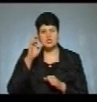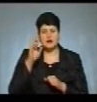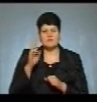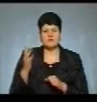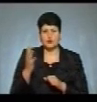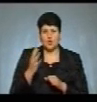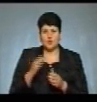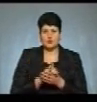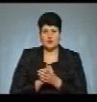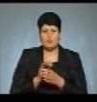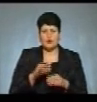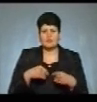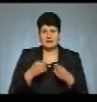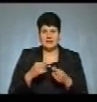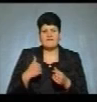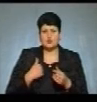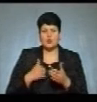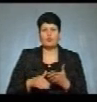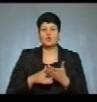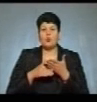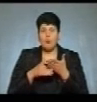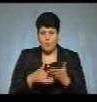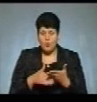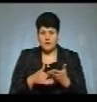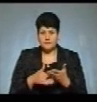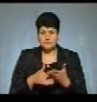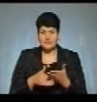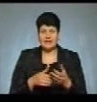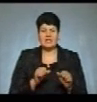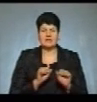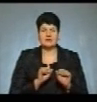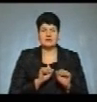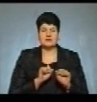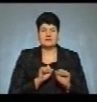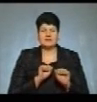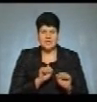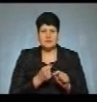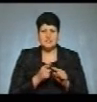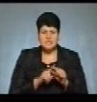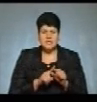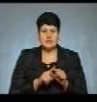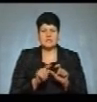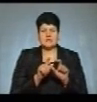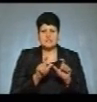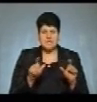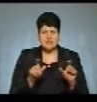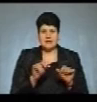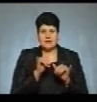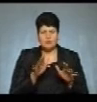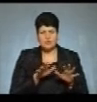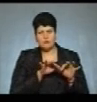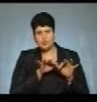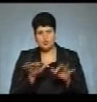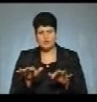про надання військової допомоги. І саме втримання цієї станції і неможливість просунутися на Київ